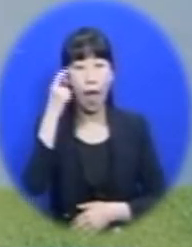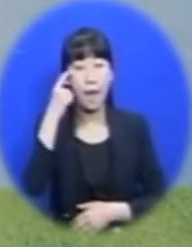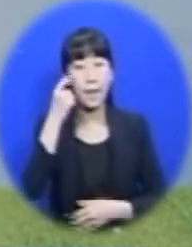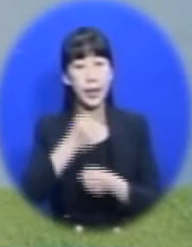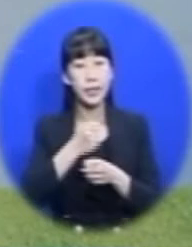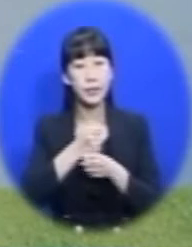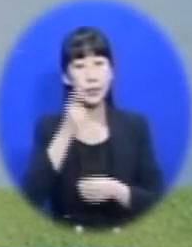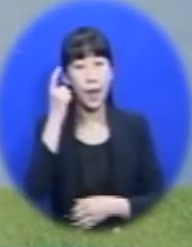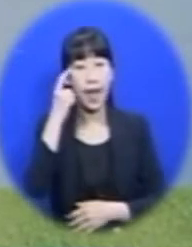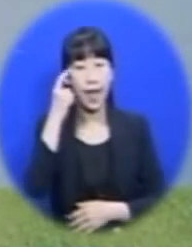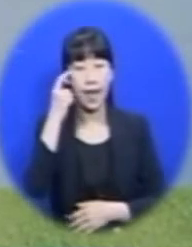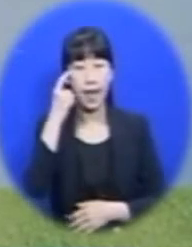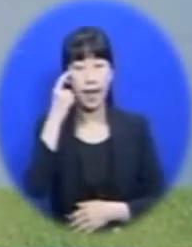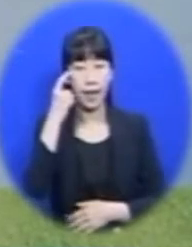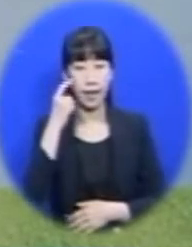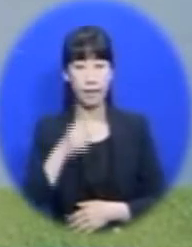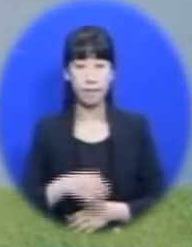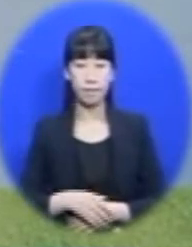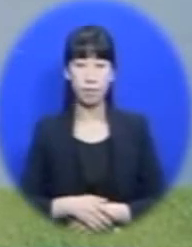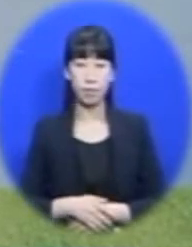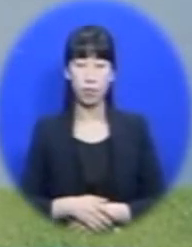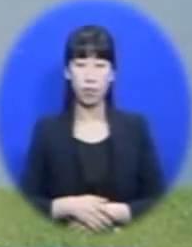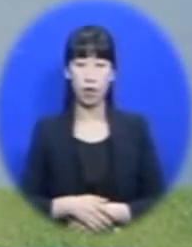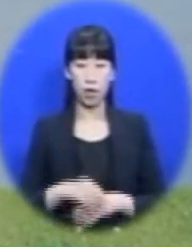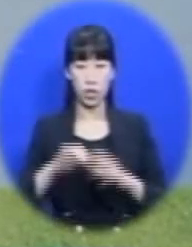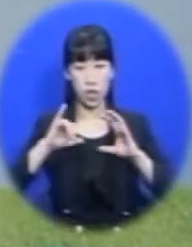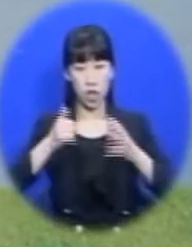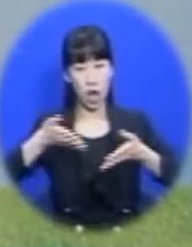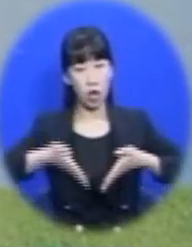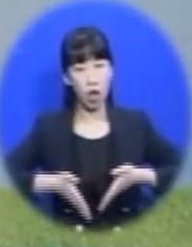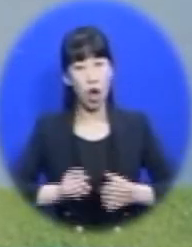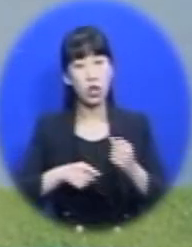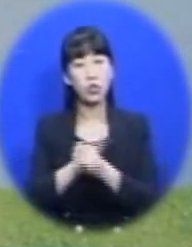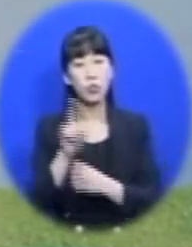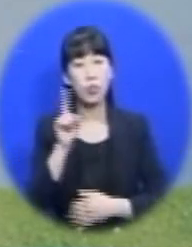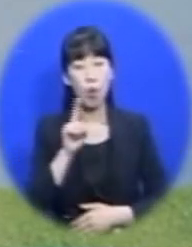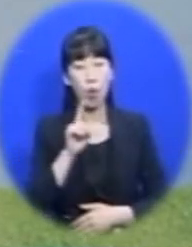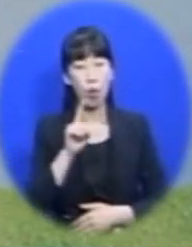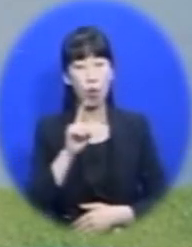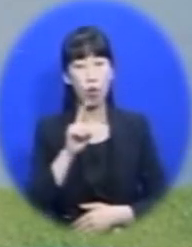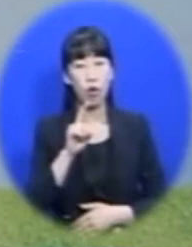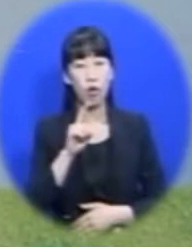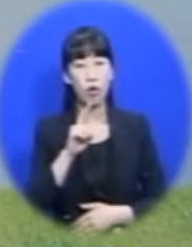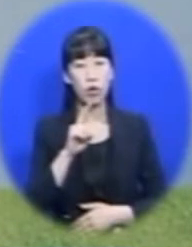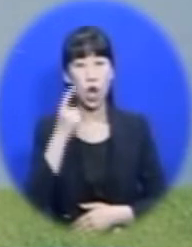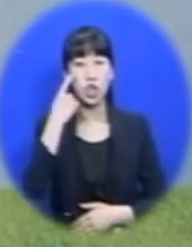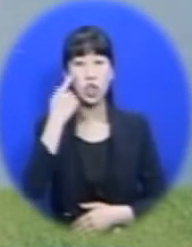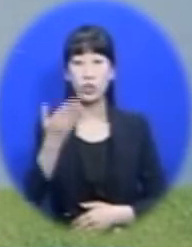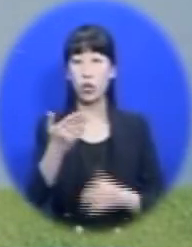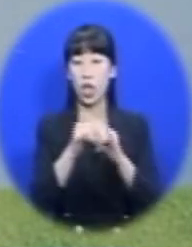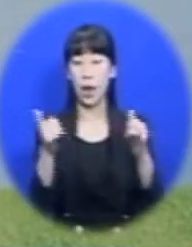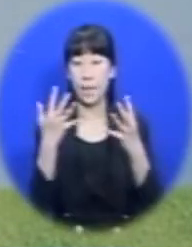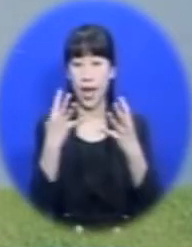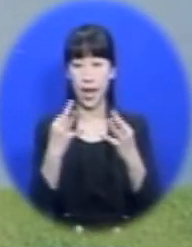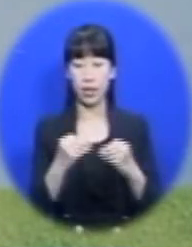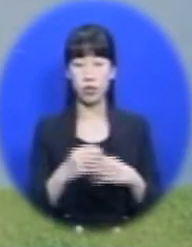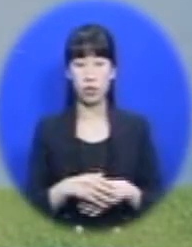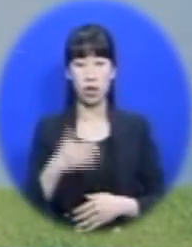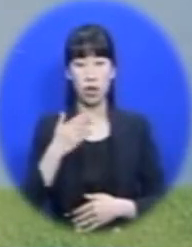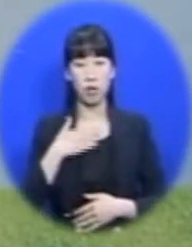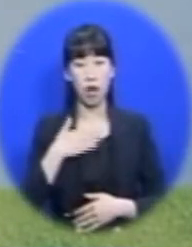만드셨죠? 하나님 왜 나를 이 세상에 태어나게 하셨나요? 이런 질문하는 사람도 있습니다. 도대체 하나님 왜